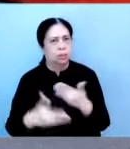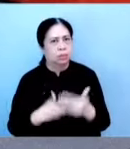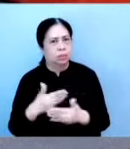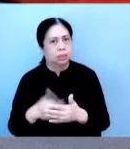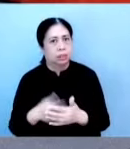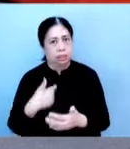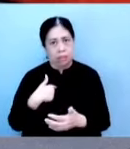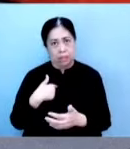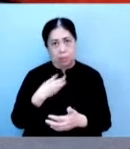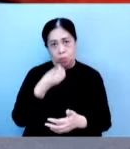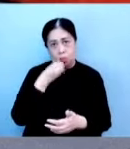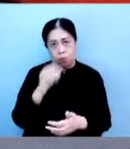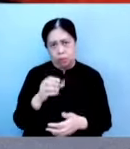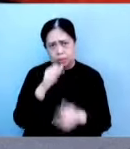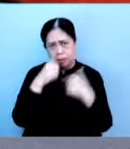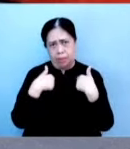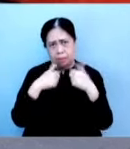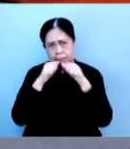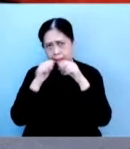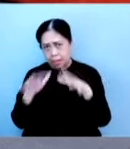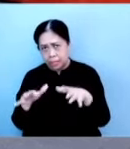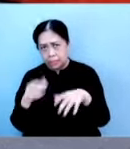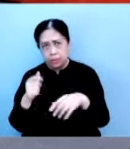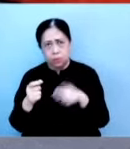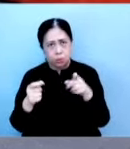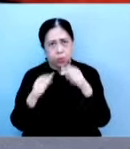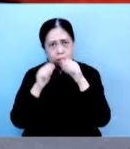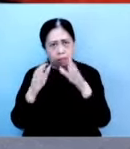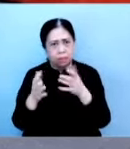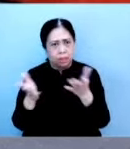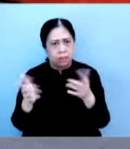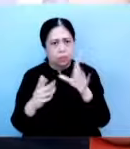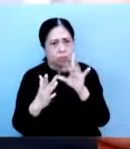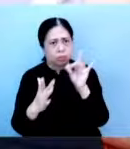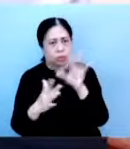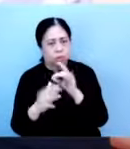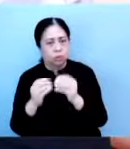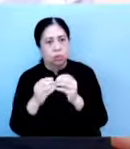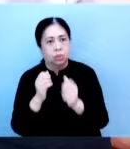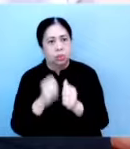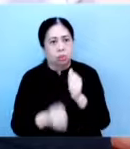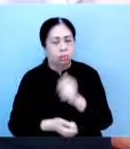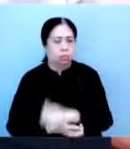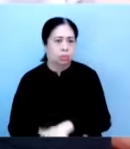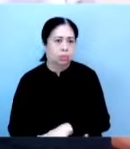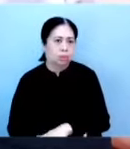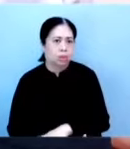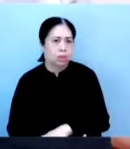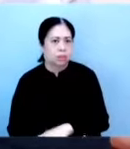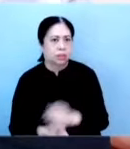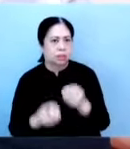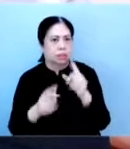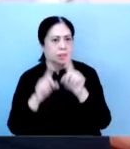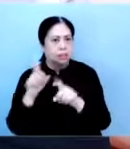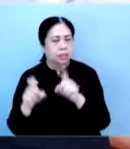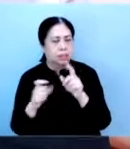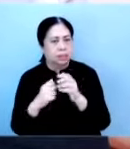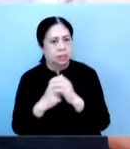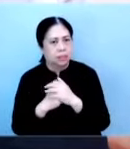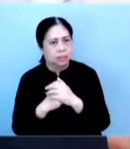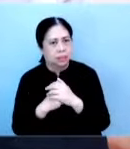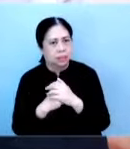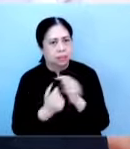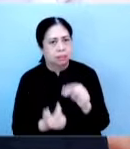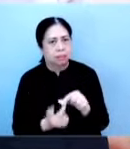ipa-cancel niyo na May ganon po bang option Mostly po kasi marami pong Nagtatanong po sa atin lalo